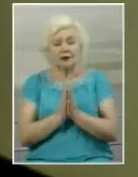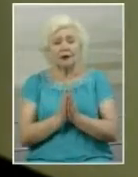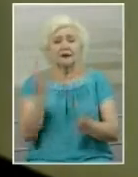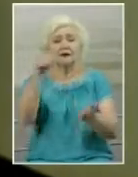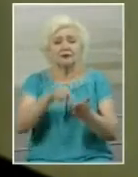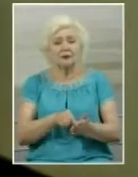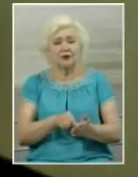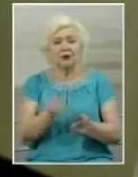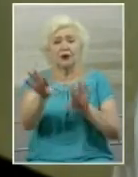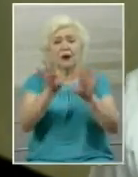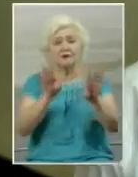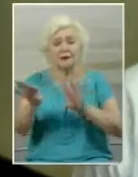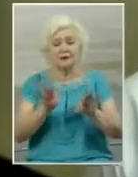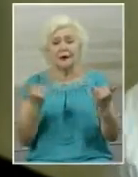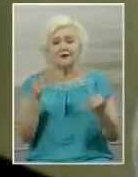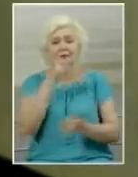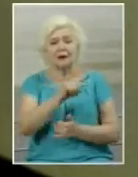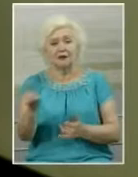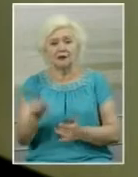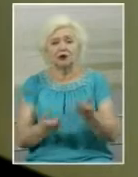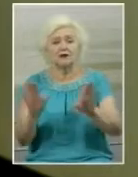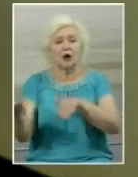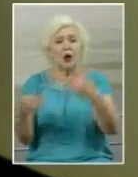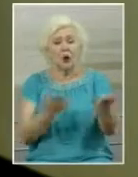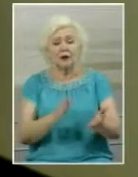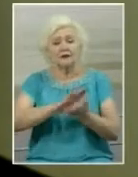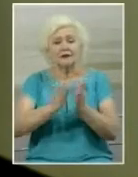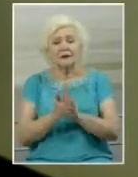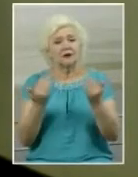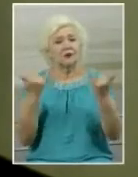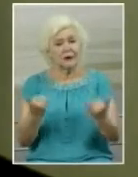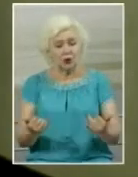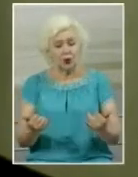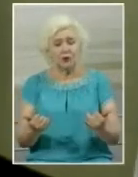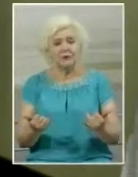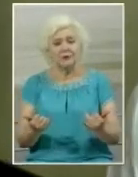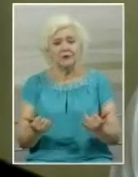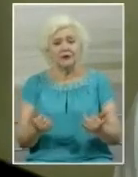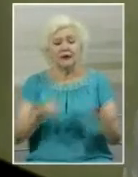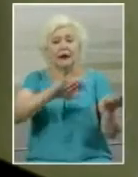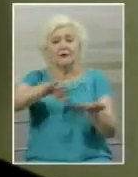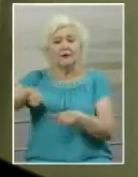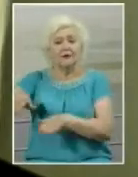метою відібрання зразків, але на даний час вказане, ну, станом на сьогодні, ну, відпала